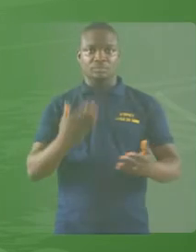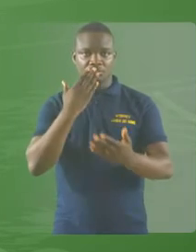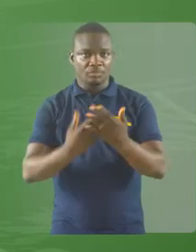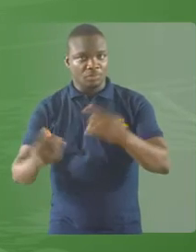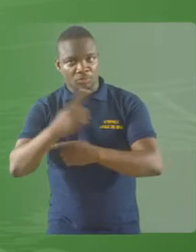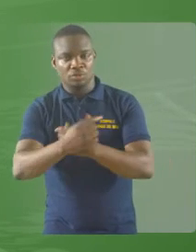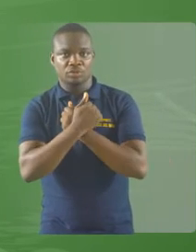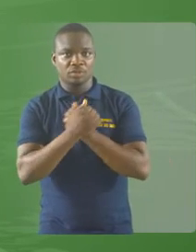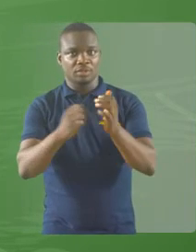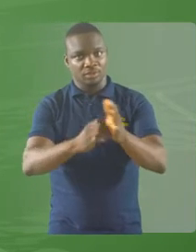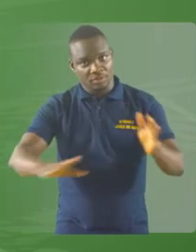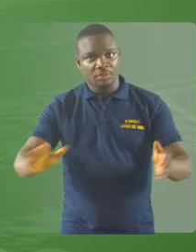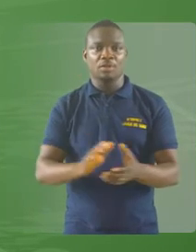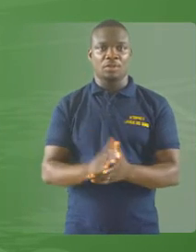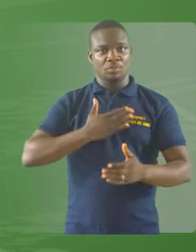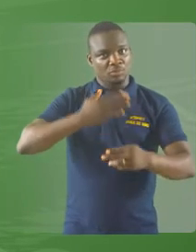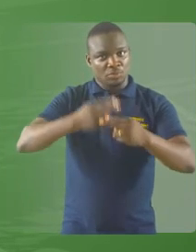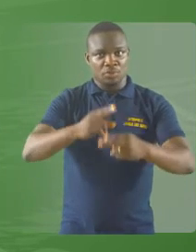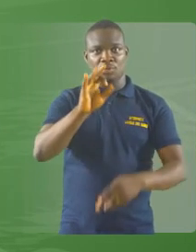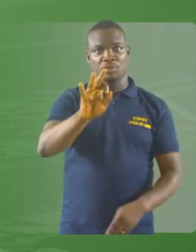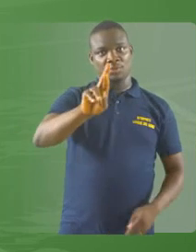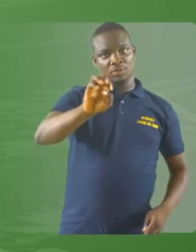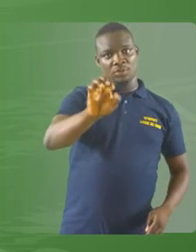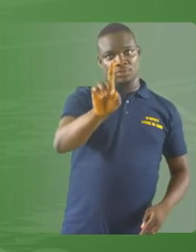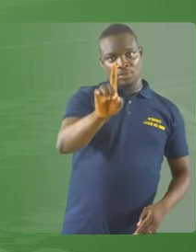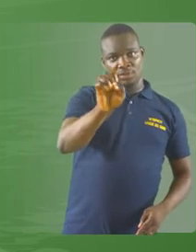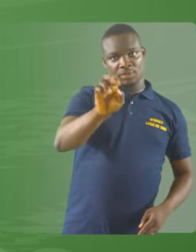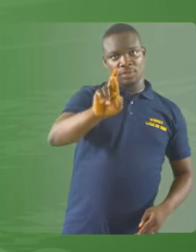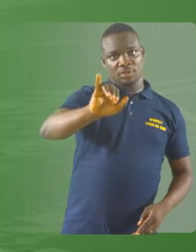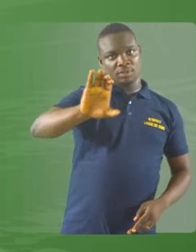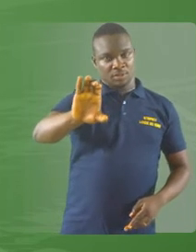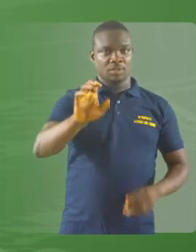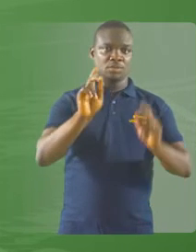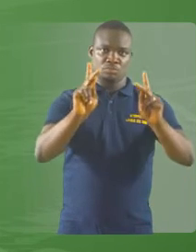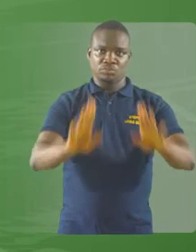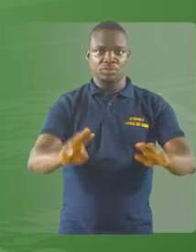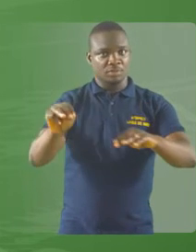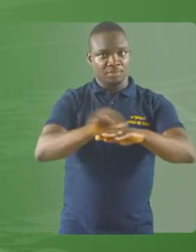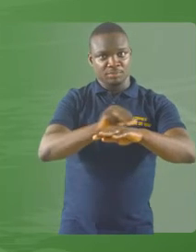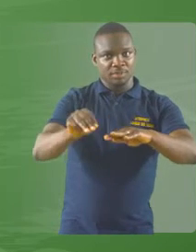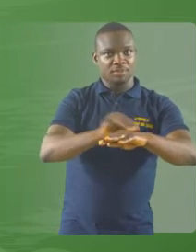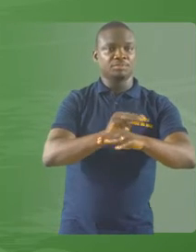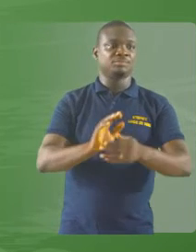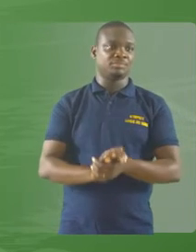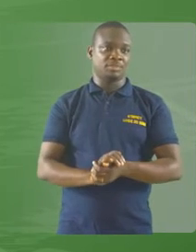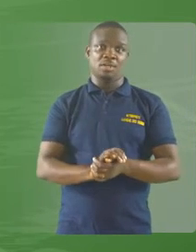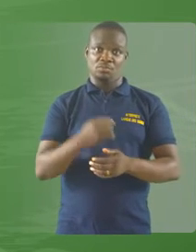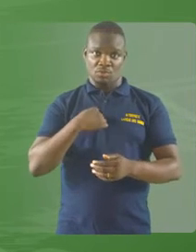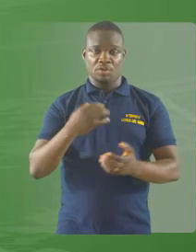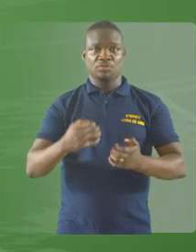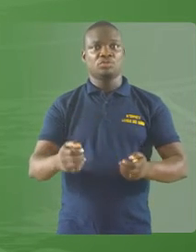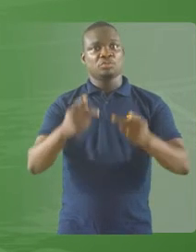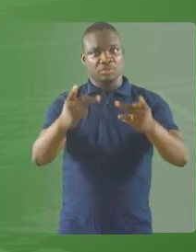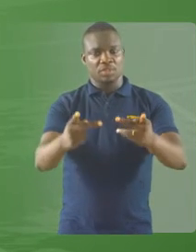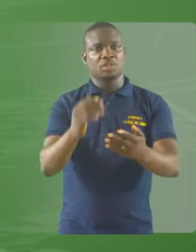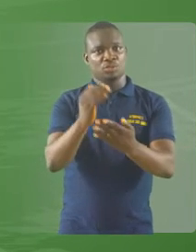Bonjour chers élèves, je me nomme Frédéric Ochumuntaye, je suis professeur de mathématiques. Je vais vous présenter